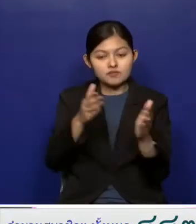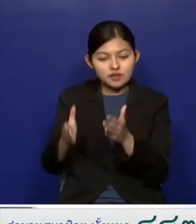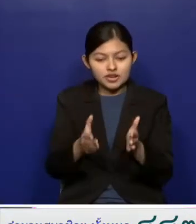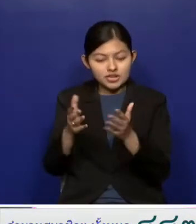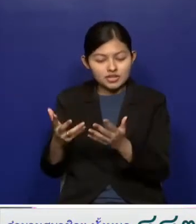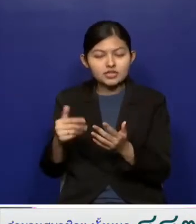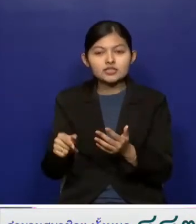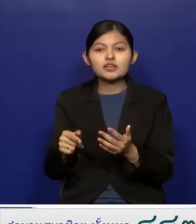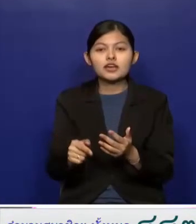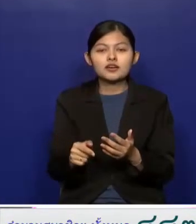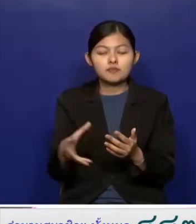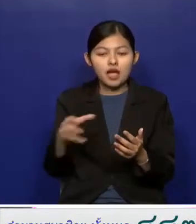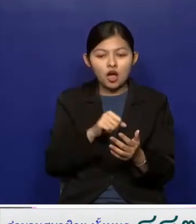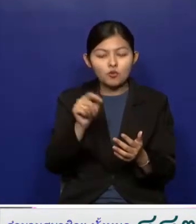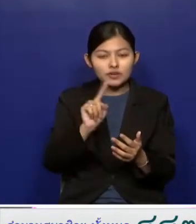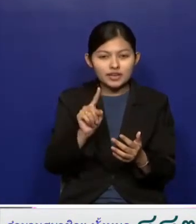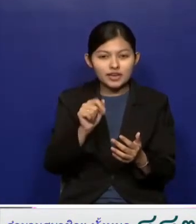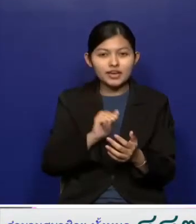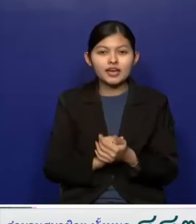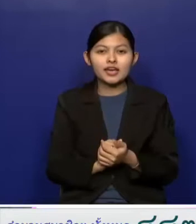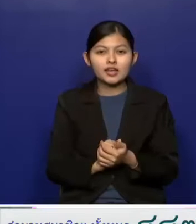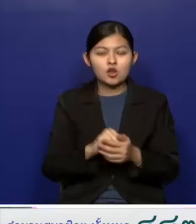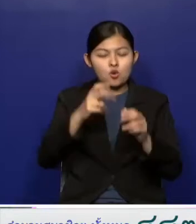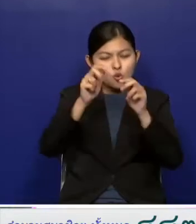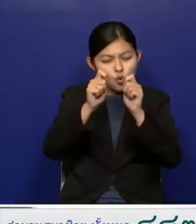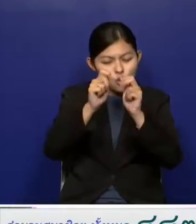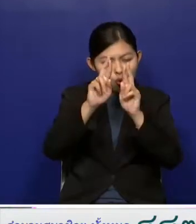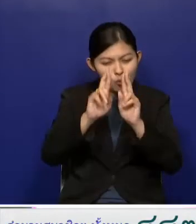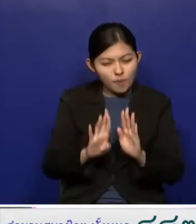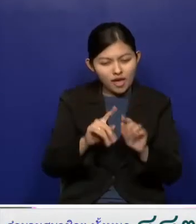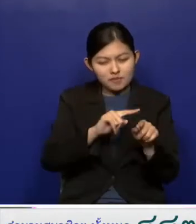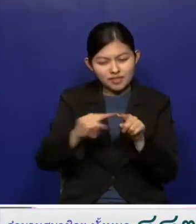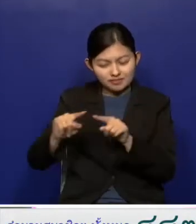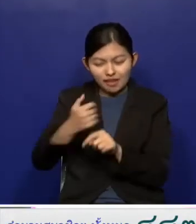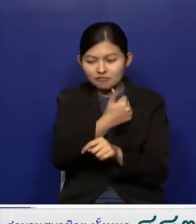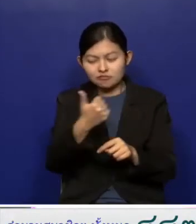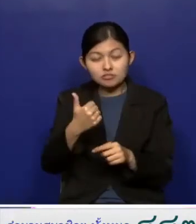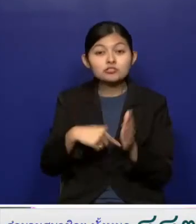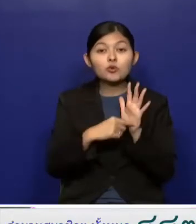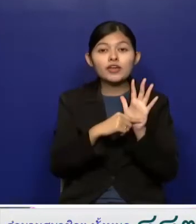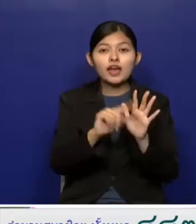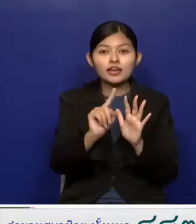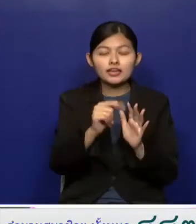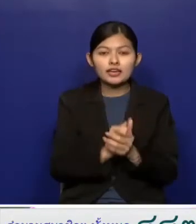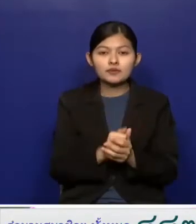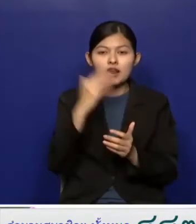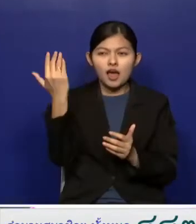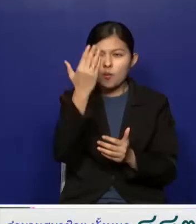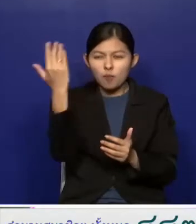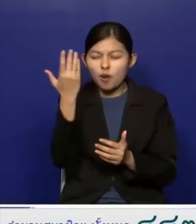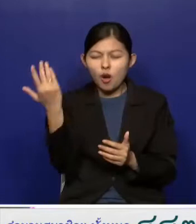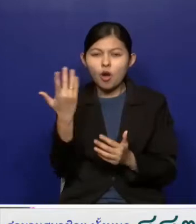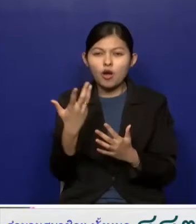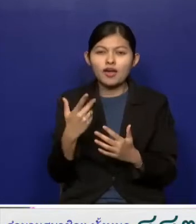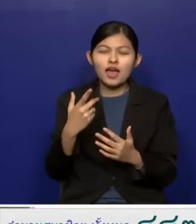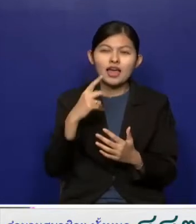ามารถนำไปผลิตเป็นพลังงานในรูปแบบอื่นๆรูปแบบต่างๆได้เช่นพลังงานความร้อนไ